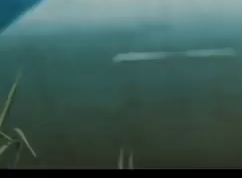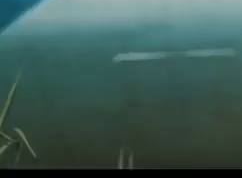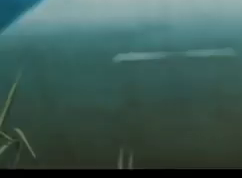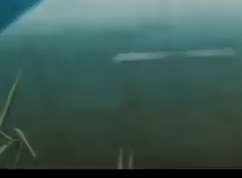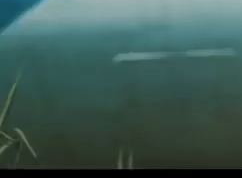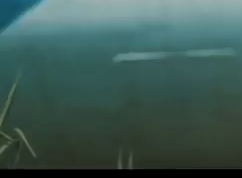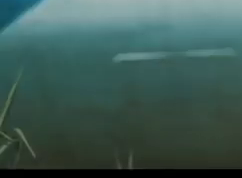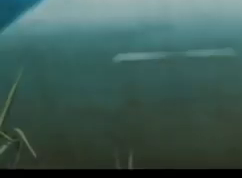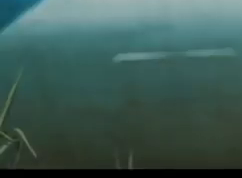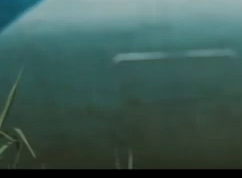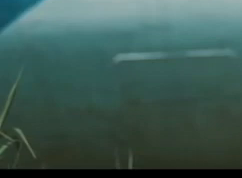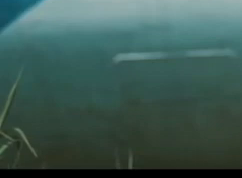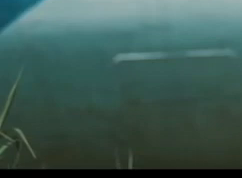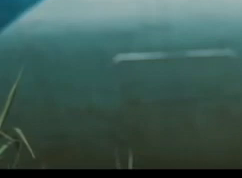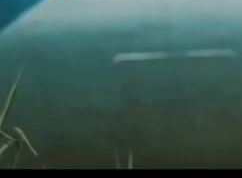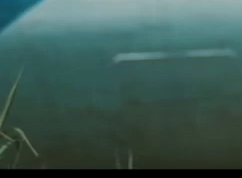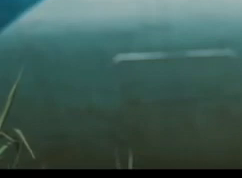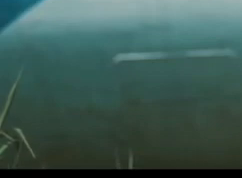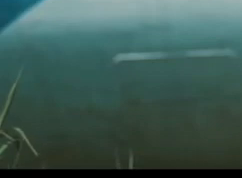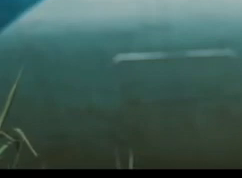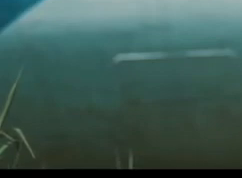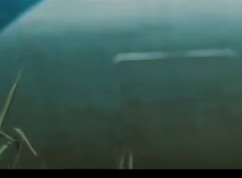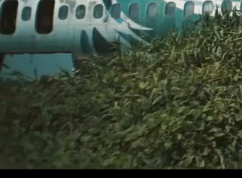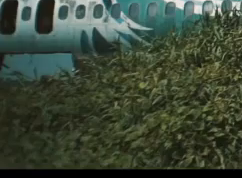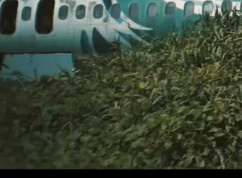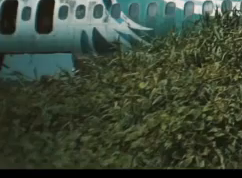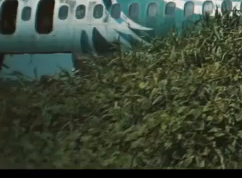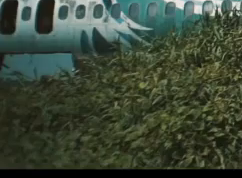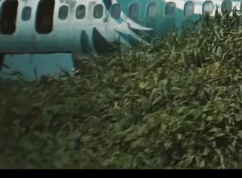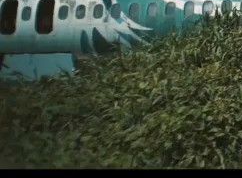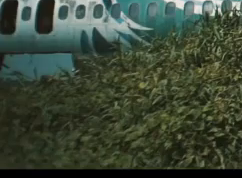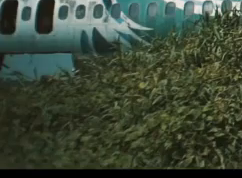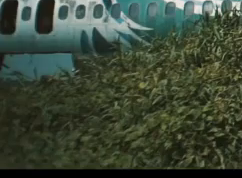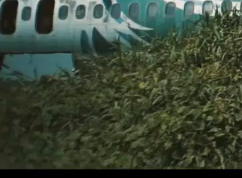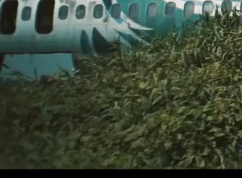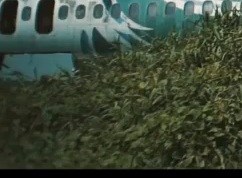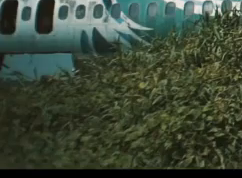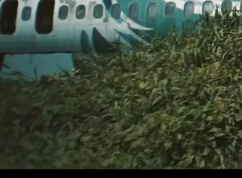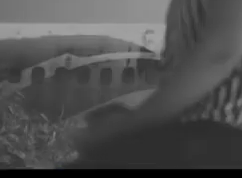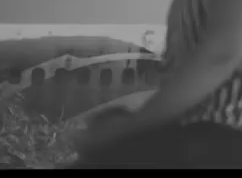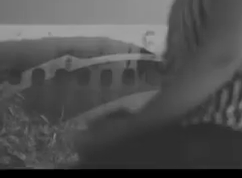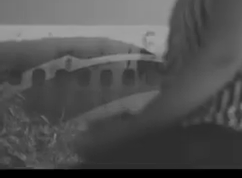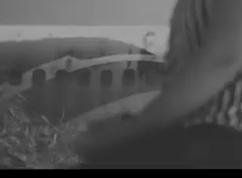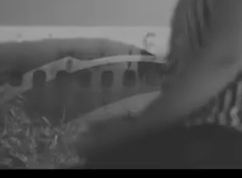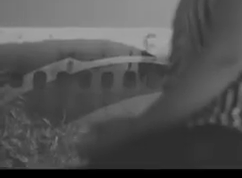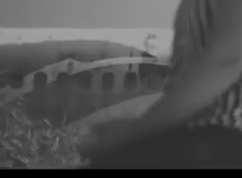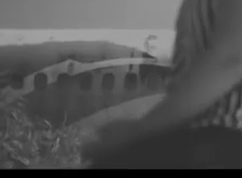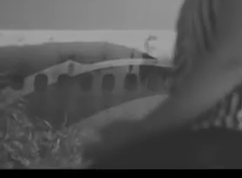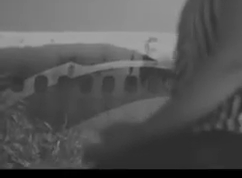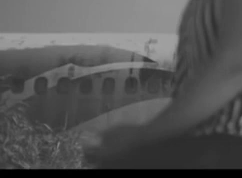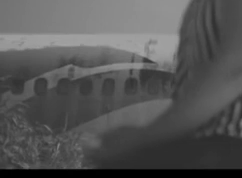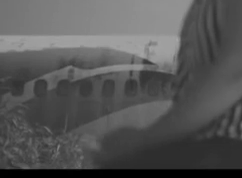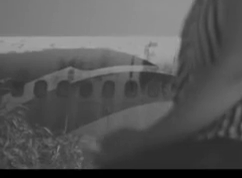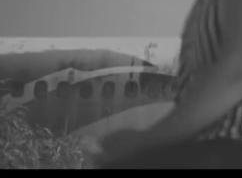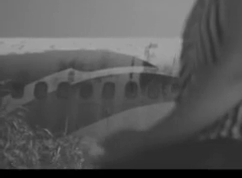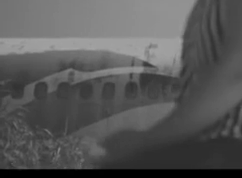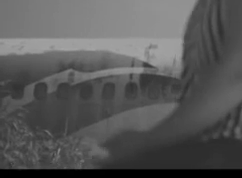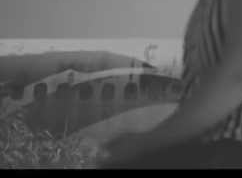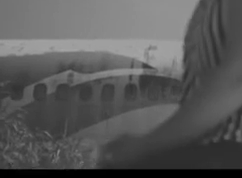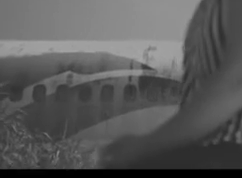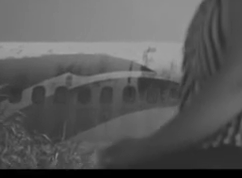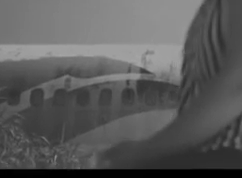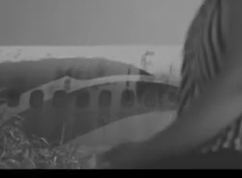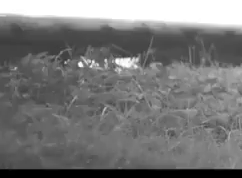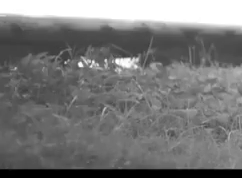liwanag. Kaya anak, gusto pa rin kitang samahan sa bawat mong karanasan, sa